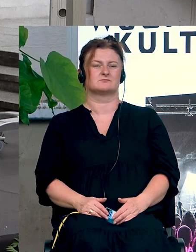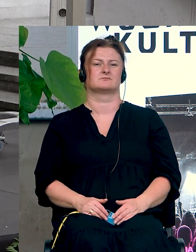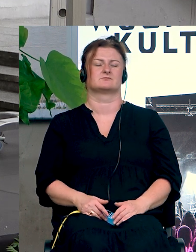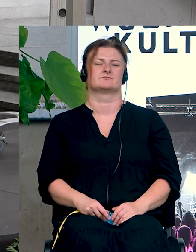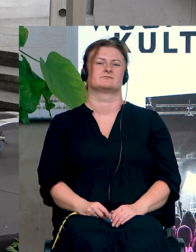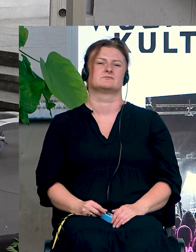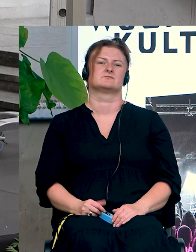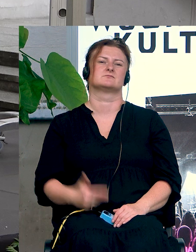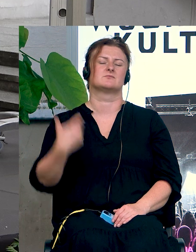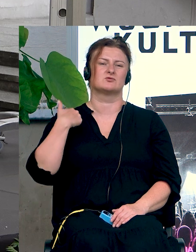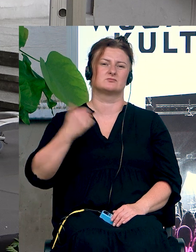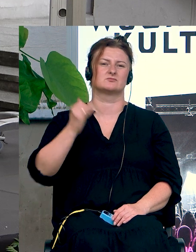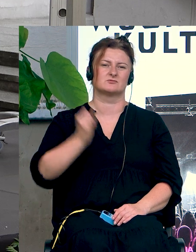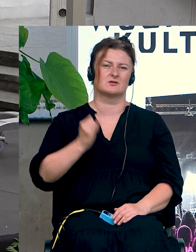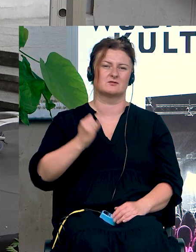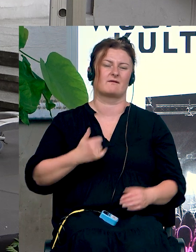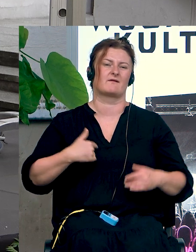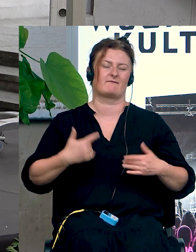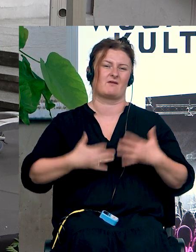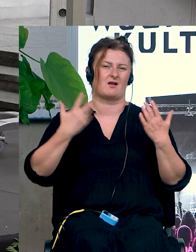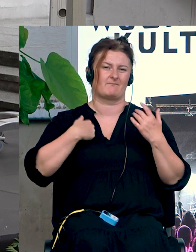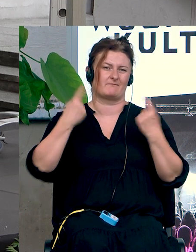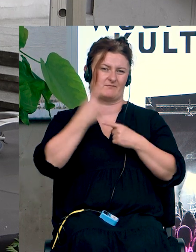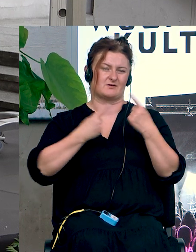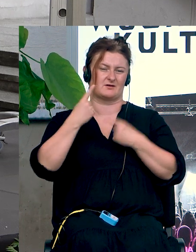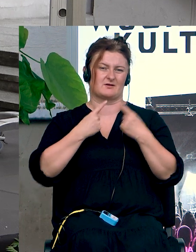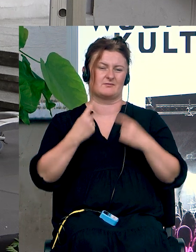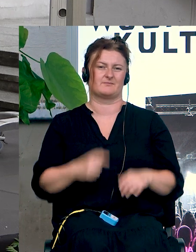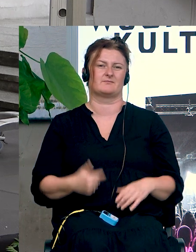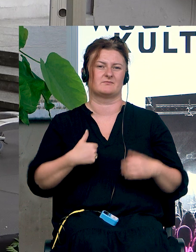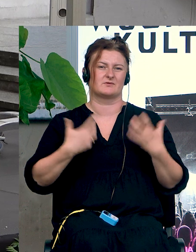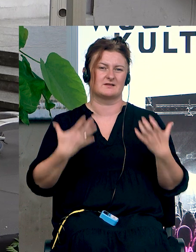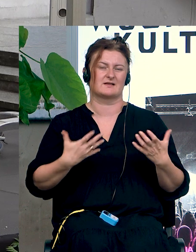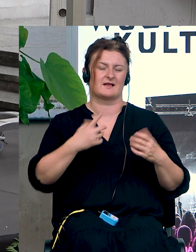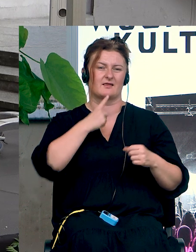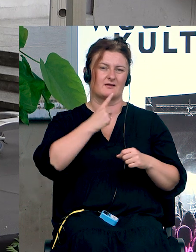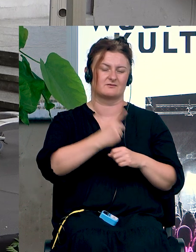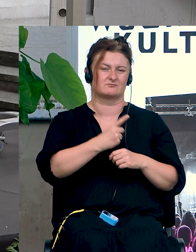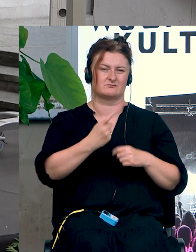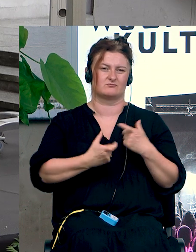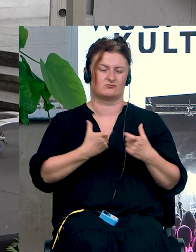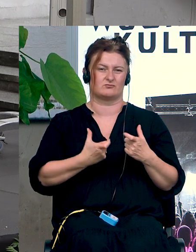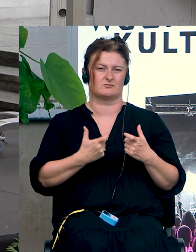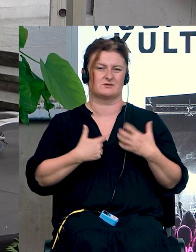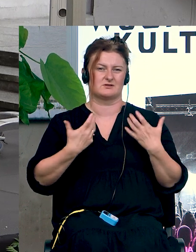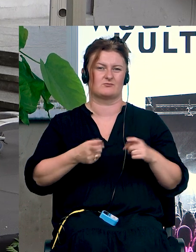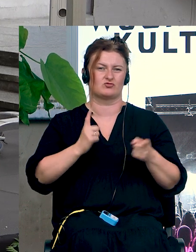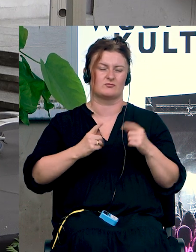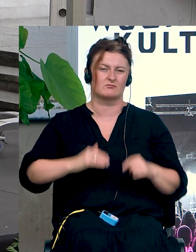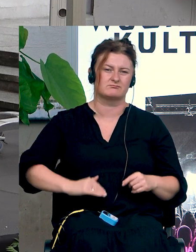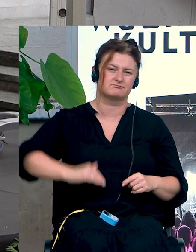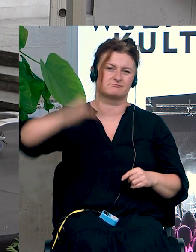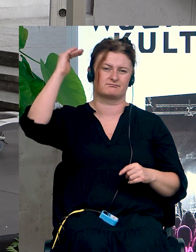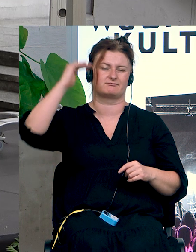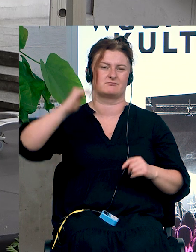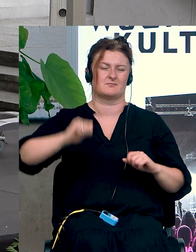дитиною, яка багато думає і хоче ухвалювати рішення. Я хотіла швидше вирости, щоб моє життя швидше